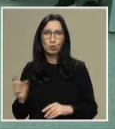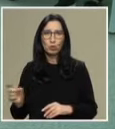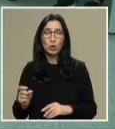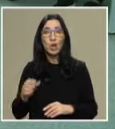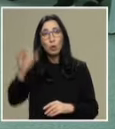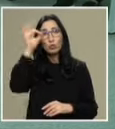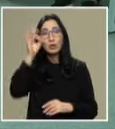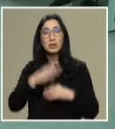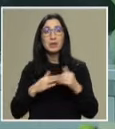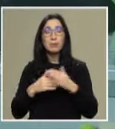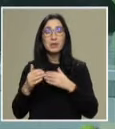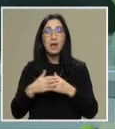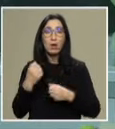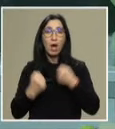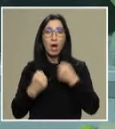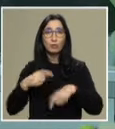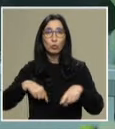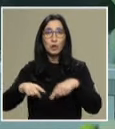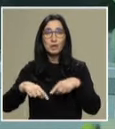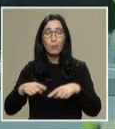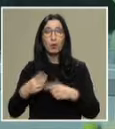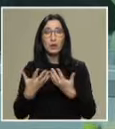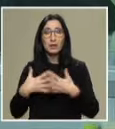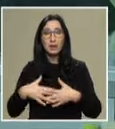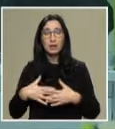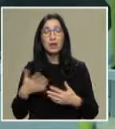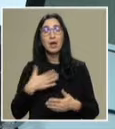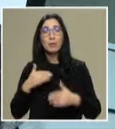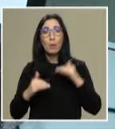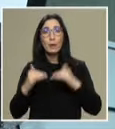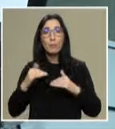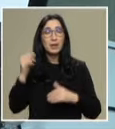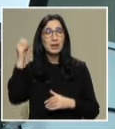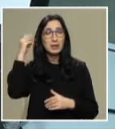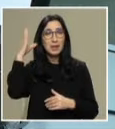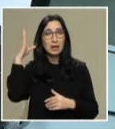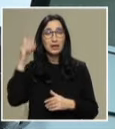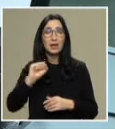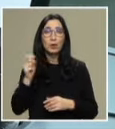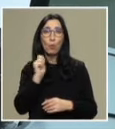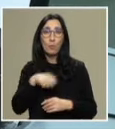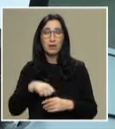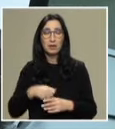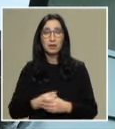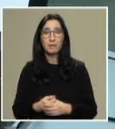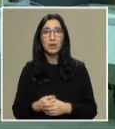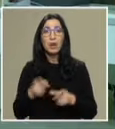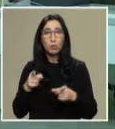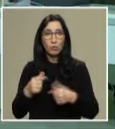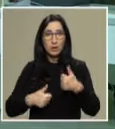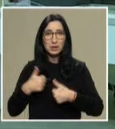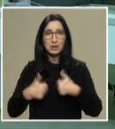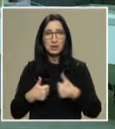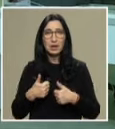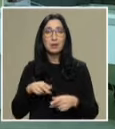Учениците от специалност автотранспортна техника също премериха знанията и уменията си в състезанията по професии. Това състезание